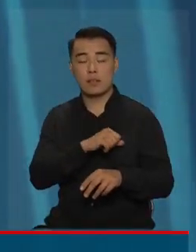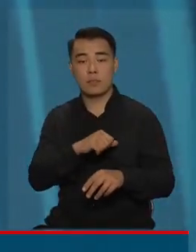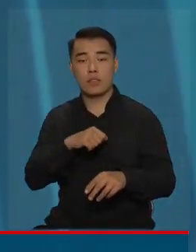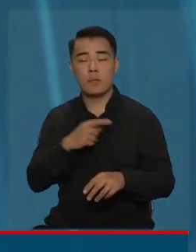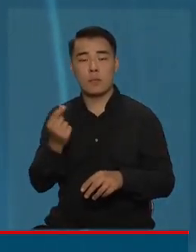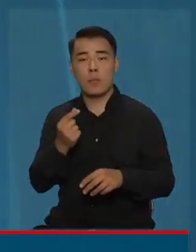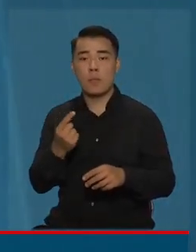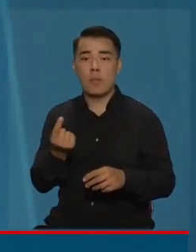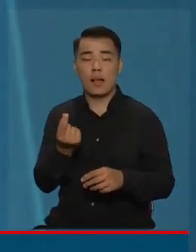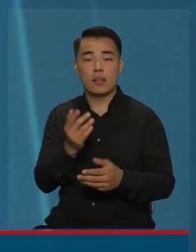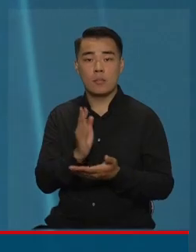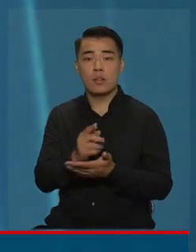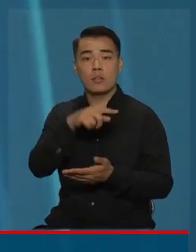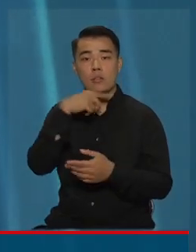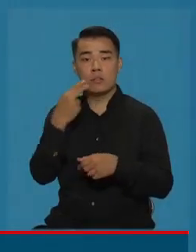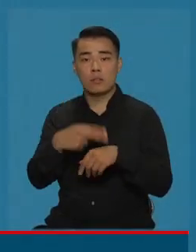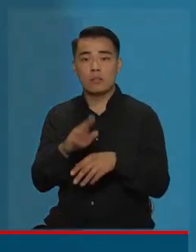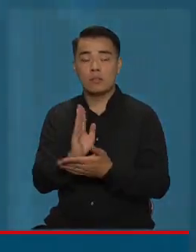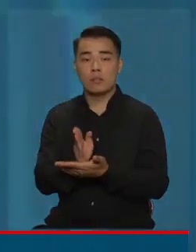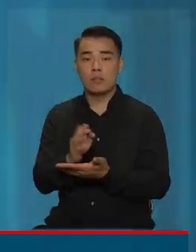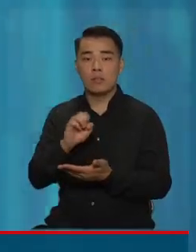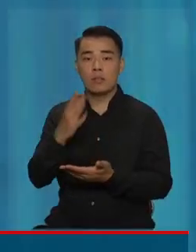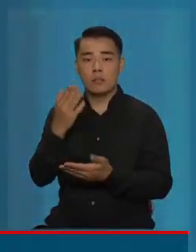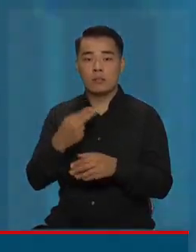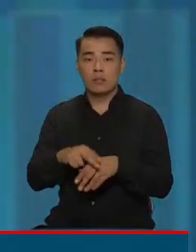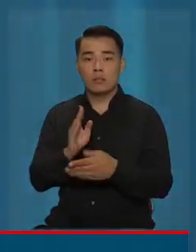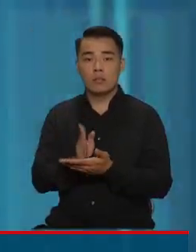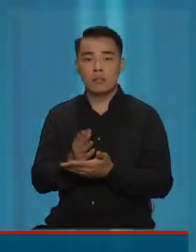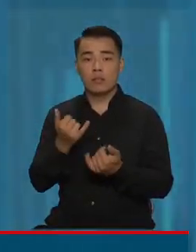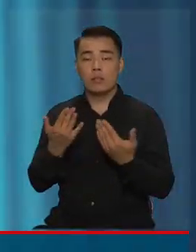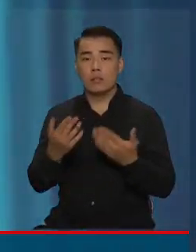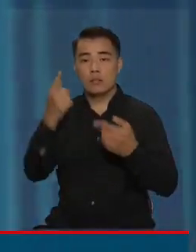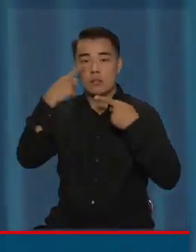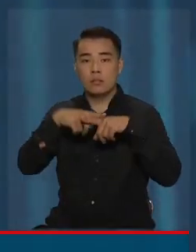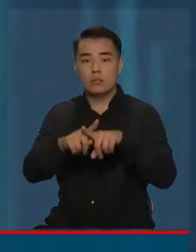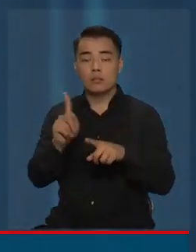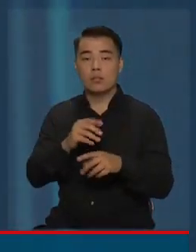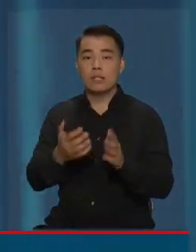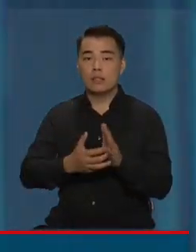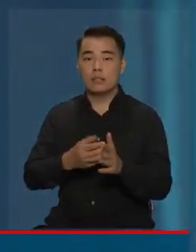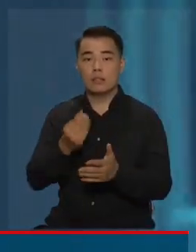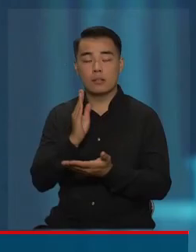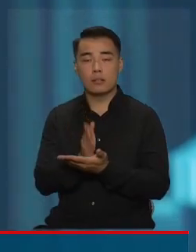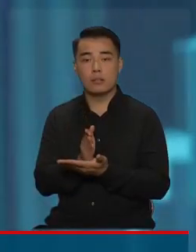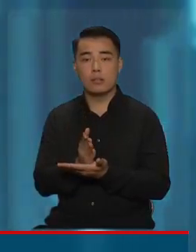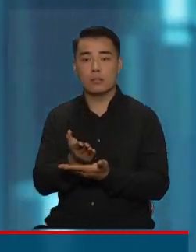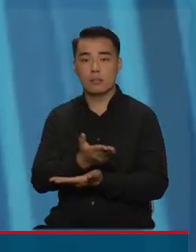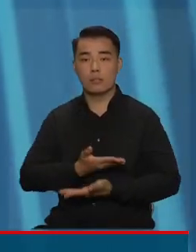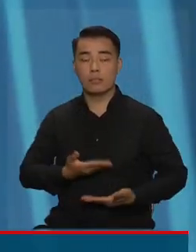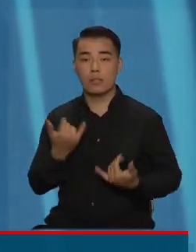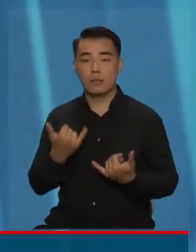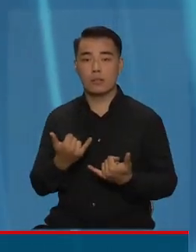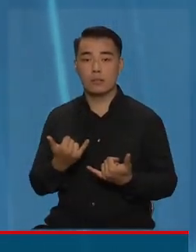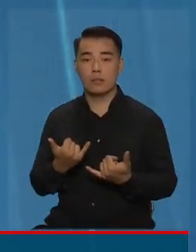азғантай, біз барып Ресейден аламыз, Европадан аламыз, техниканы алсақ, қазір бөлініп отқан ақша жеткіліксіз. Біздің енді